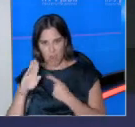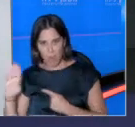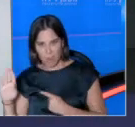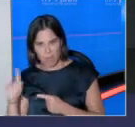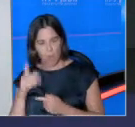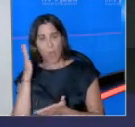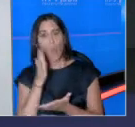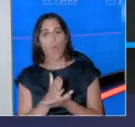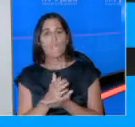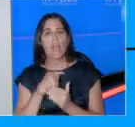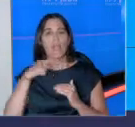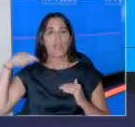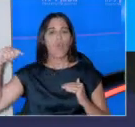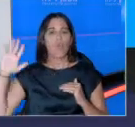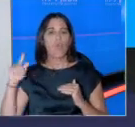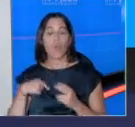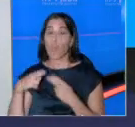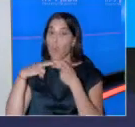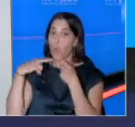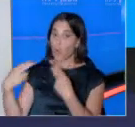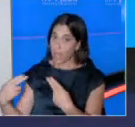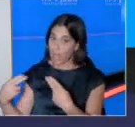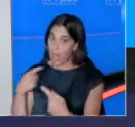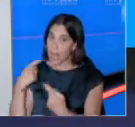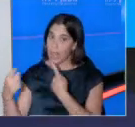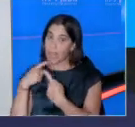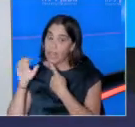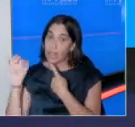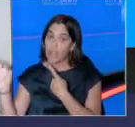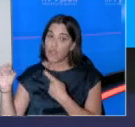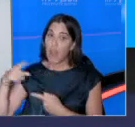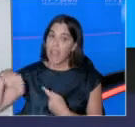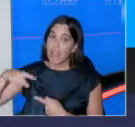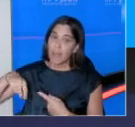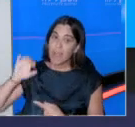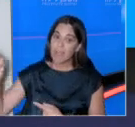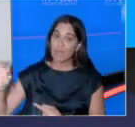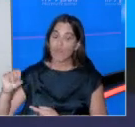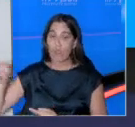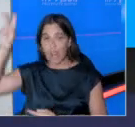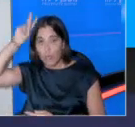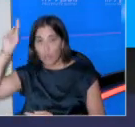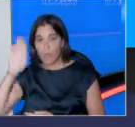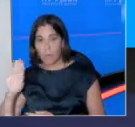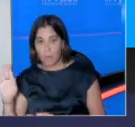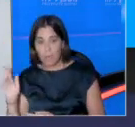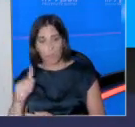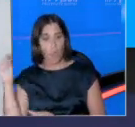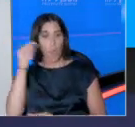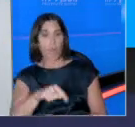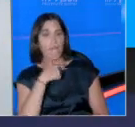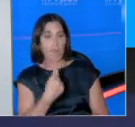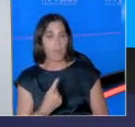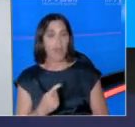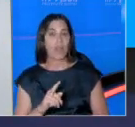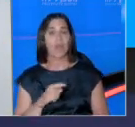הוא לא קובע את הטון. הוא עונה לשיח של הספינים של הליכוד ונתניהו. הוא לא בא ואמר, הוא